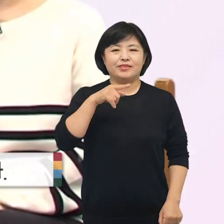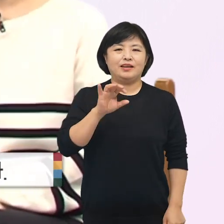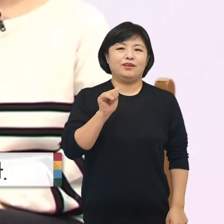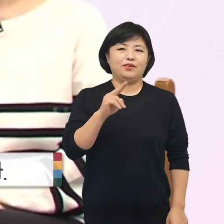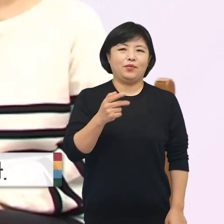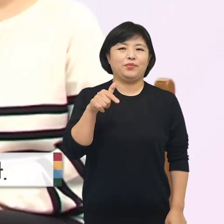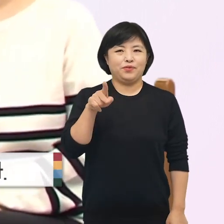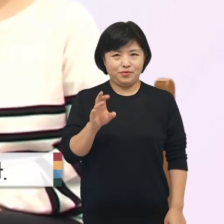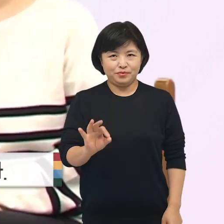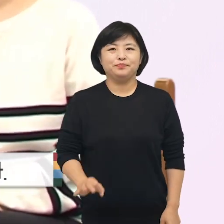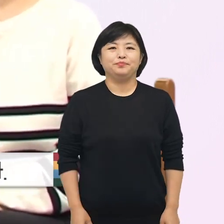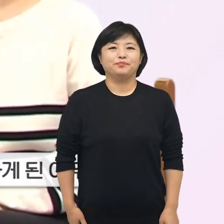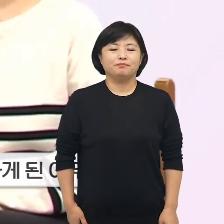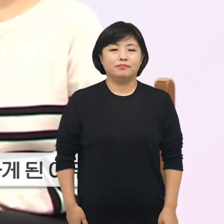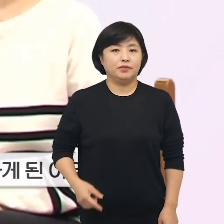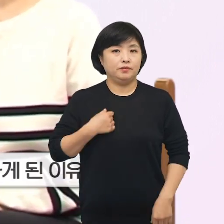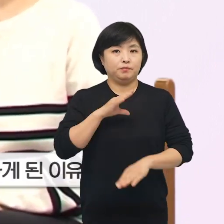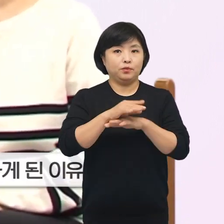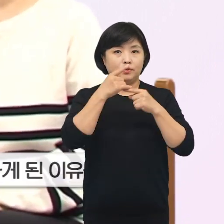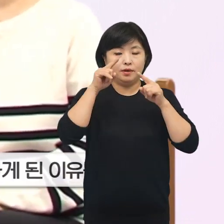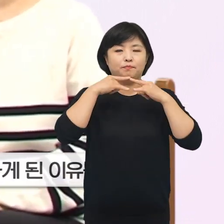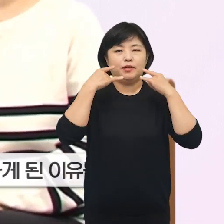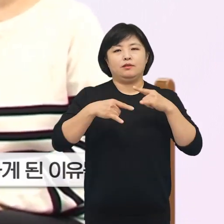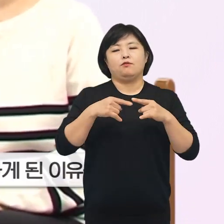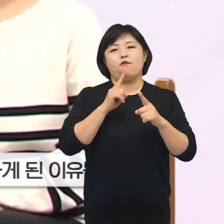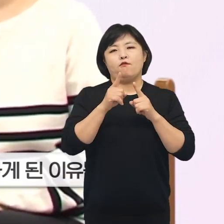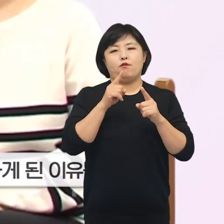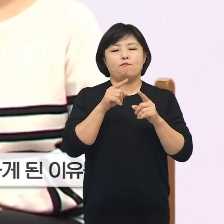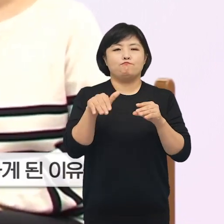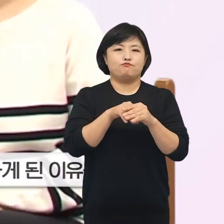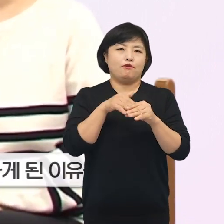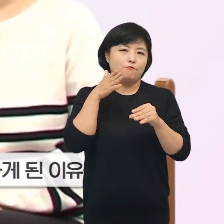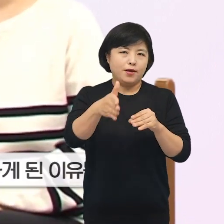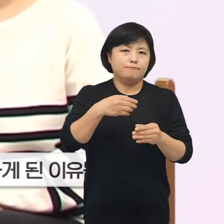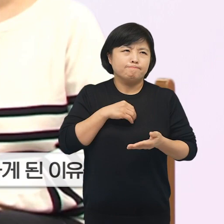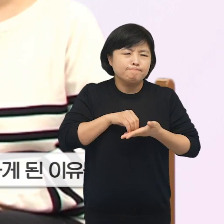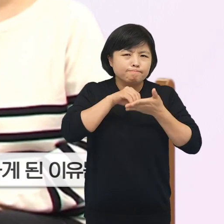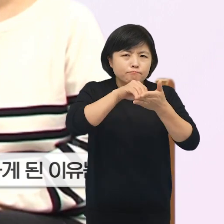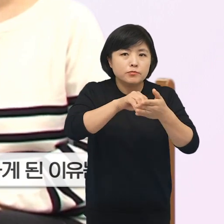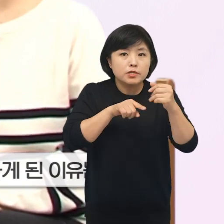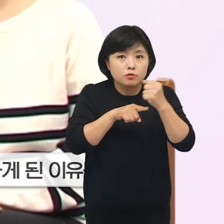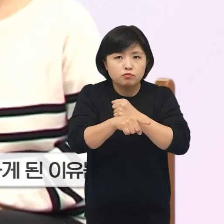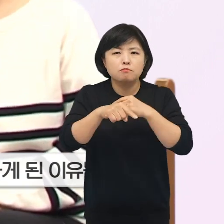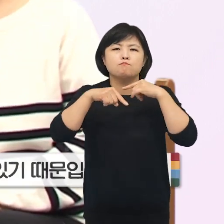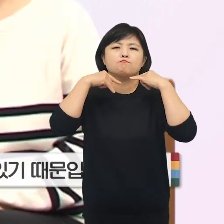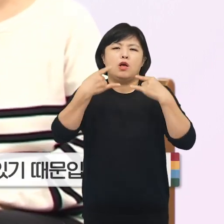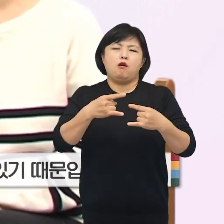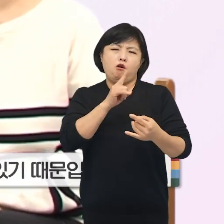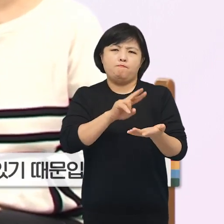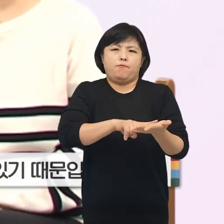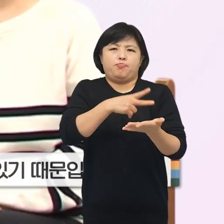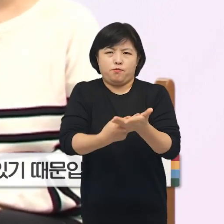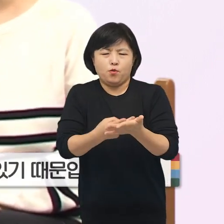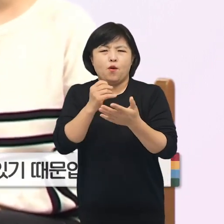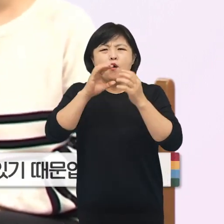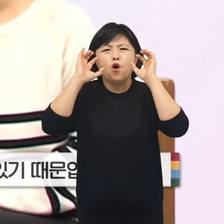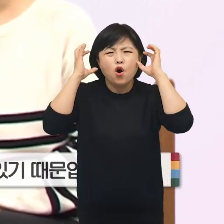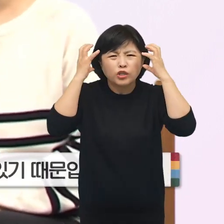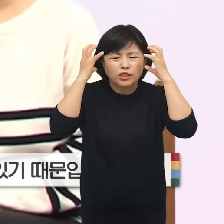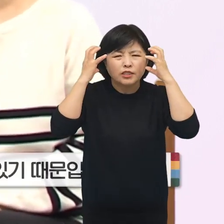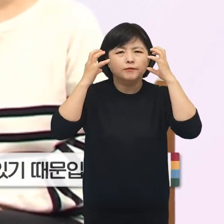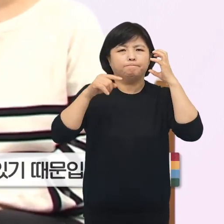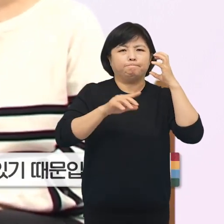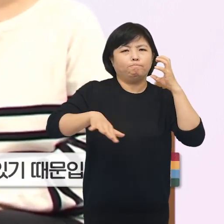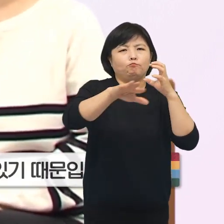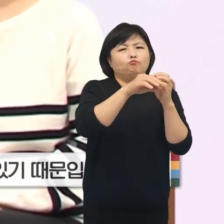안녕하세요. 장현경입니다. 제가 방송대 아프리카 불어권 언어문화학과에 입학하게 된 이유는 프랑스어